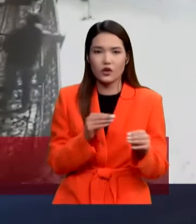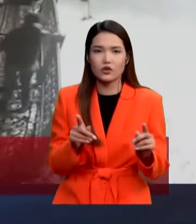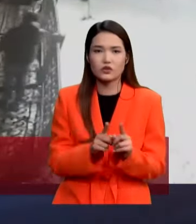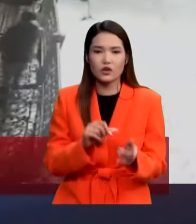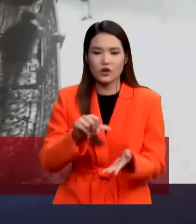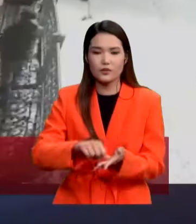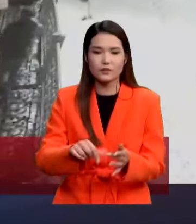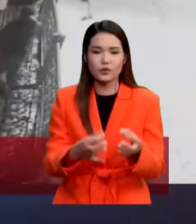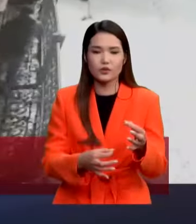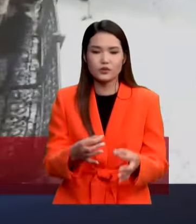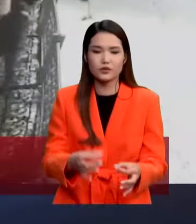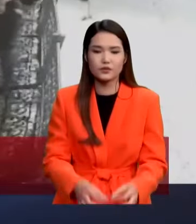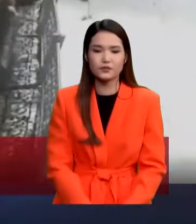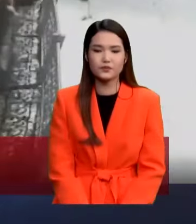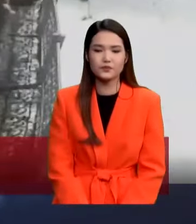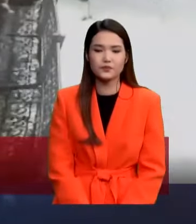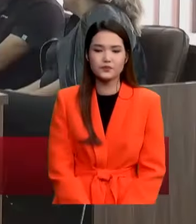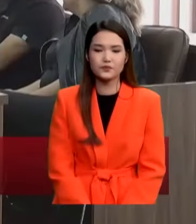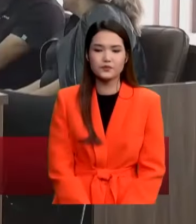тоже выступила в суде.